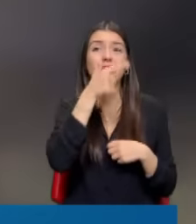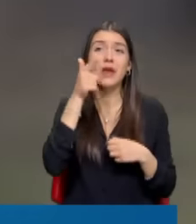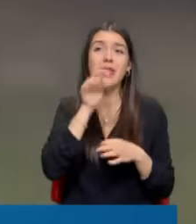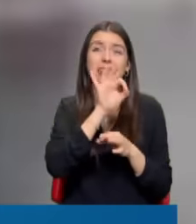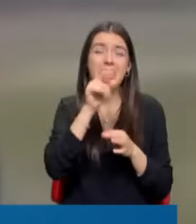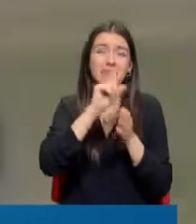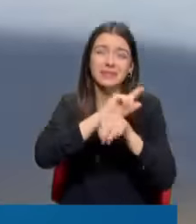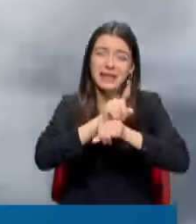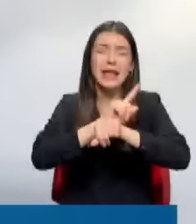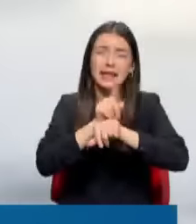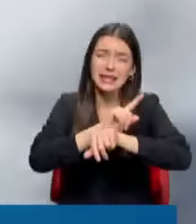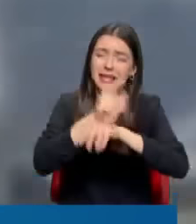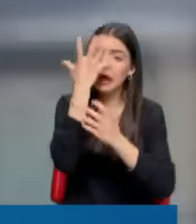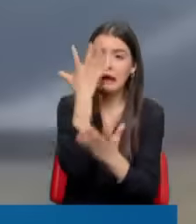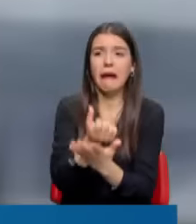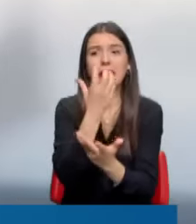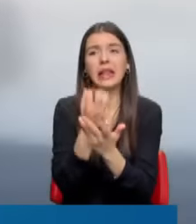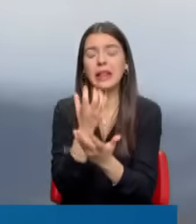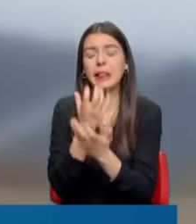saniye kaydedildi.